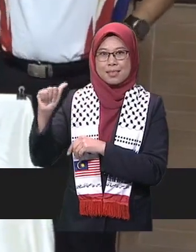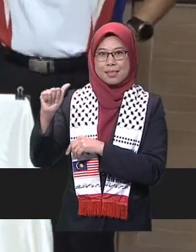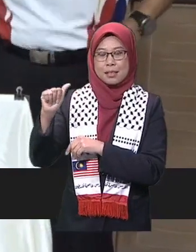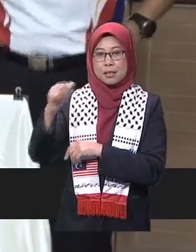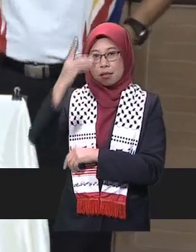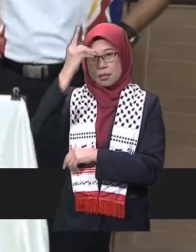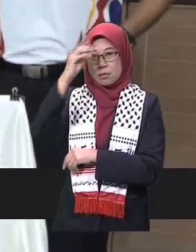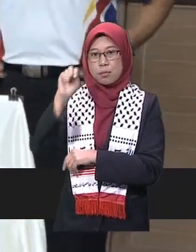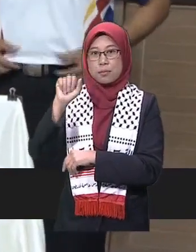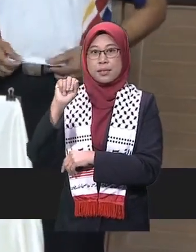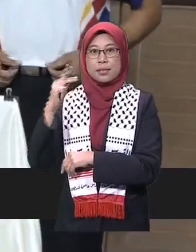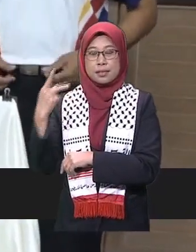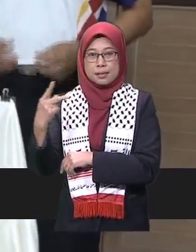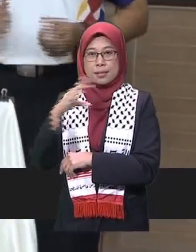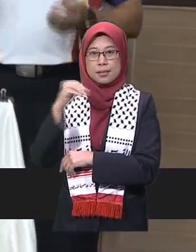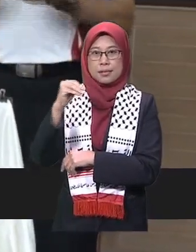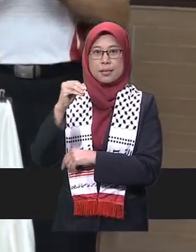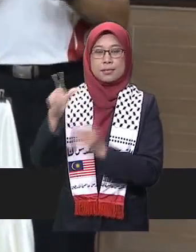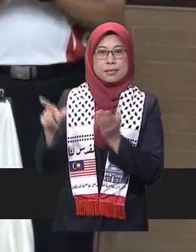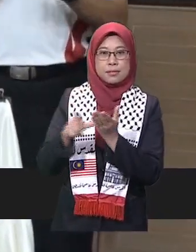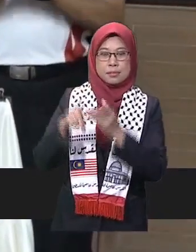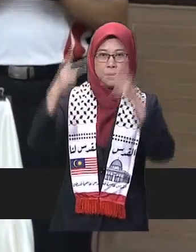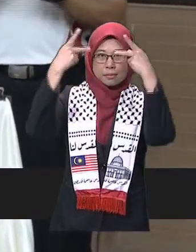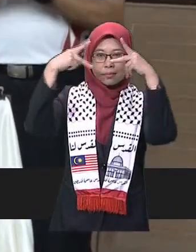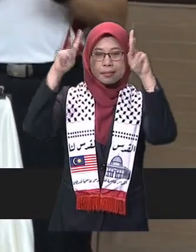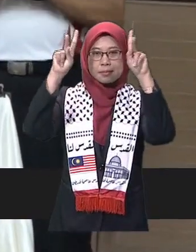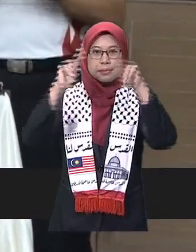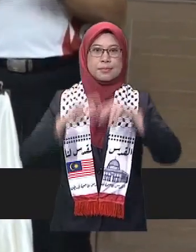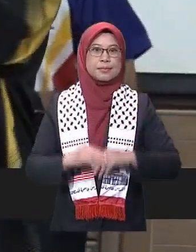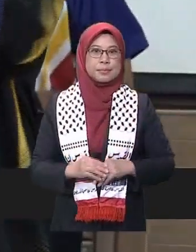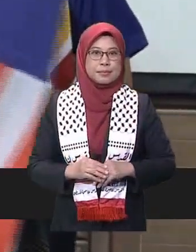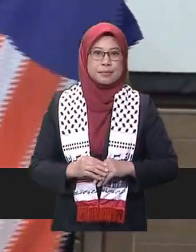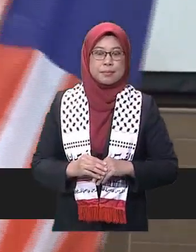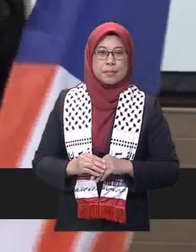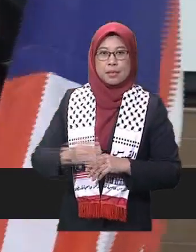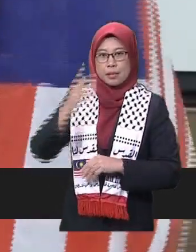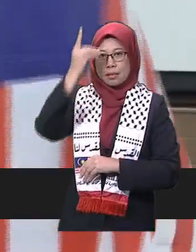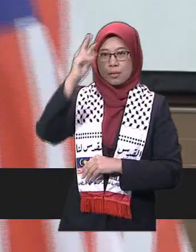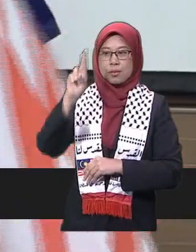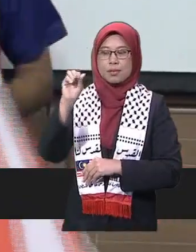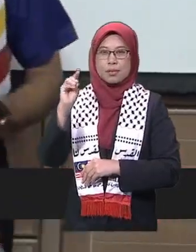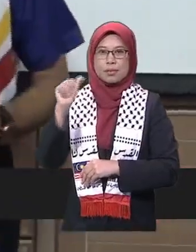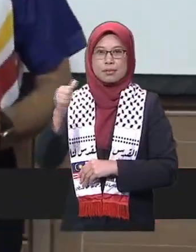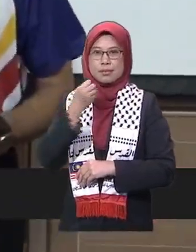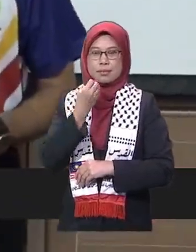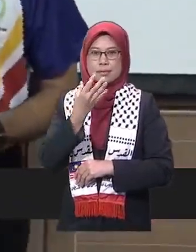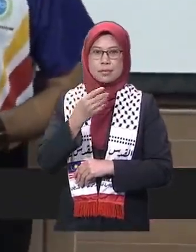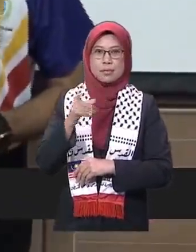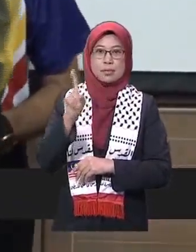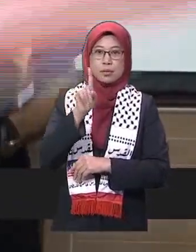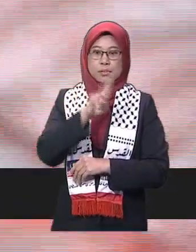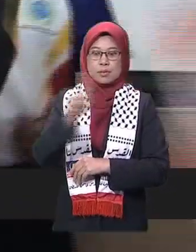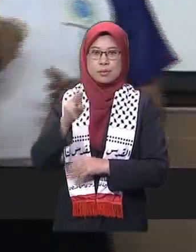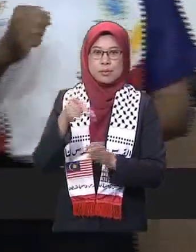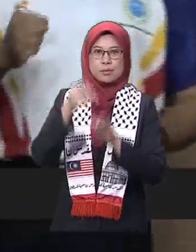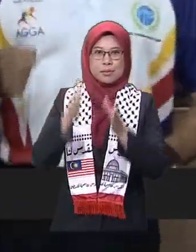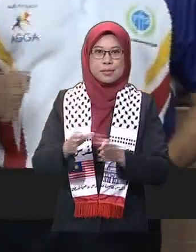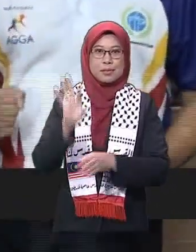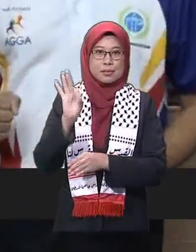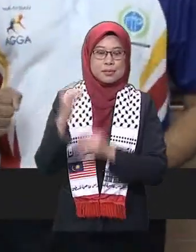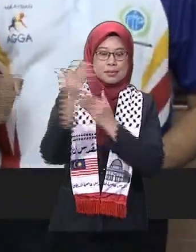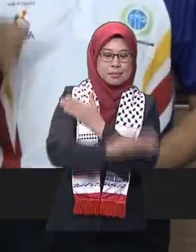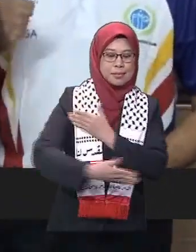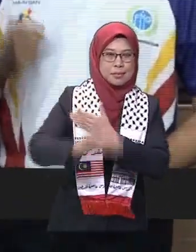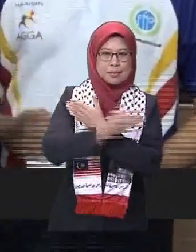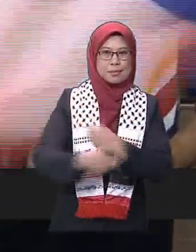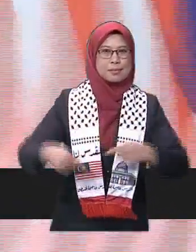Malik Muhammad Nur dan Timbalan Presiden MAGA, Dato' V. Radhakrishnan. Dato' Radhakrishnan berkata, seramai 1,000 peserta dari 9 negara bakal